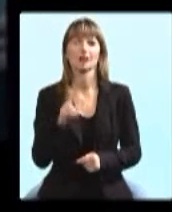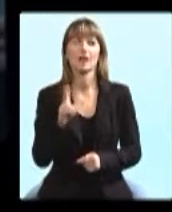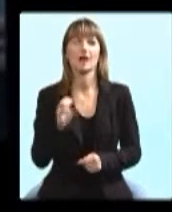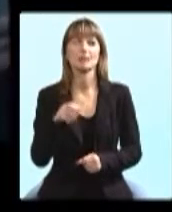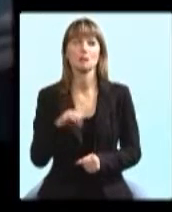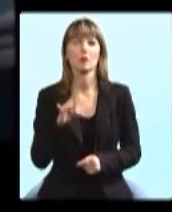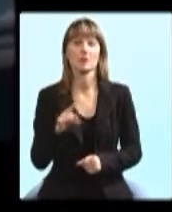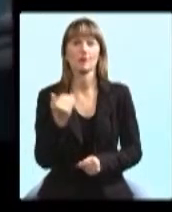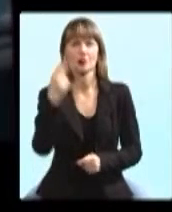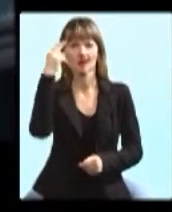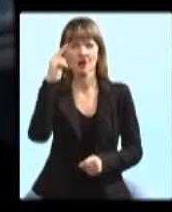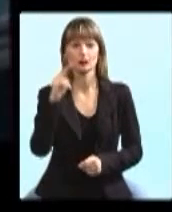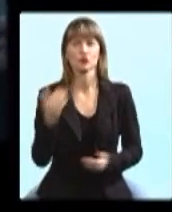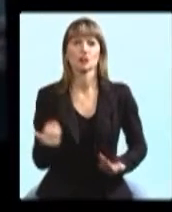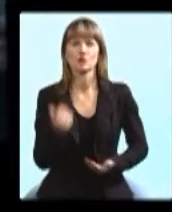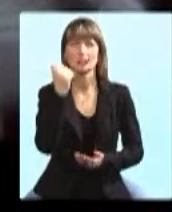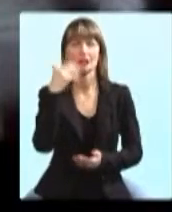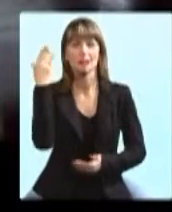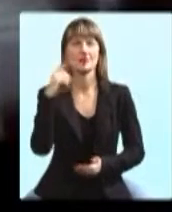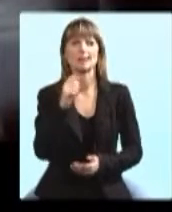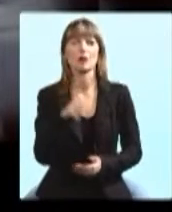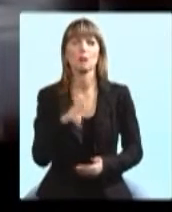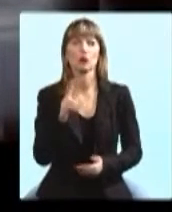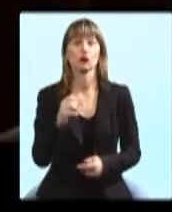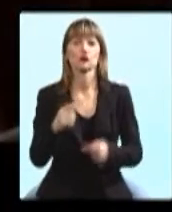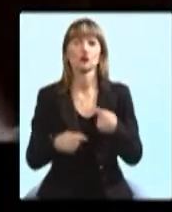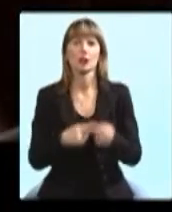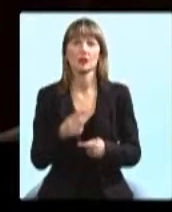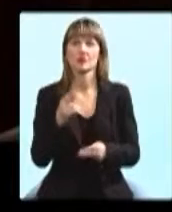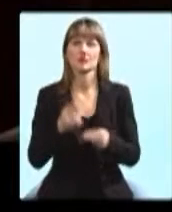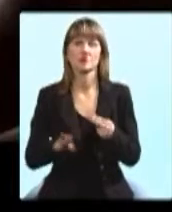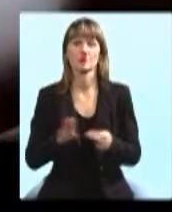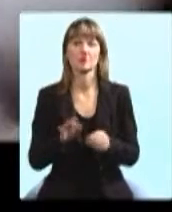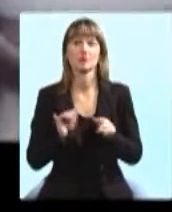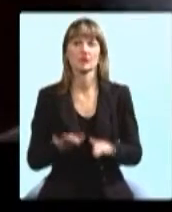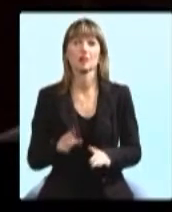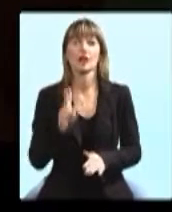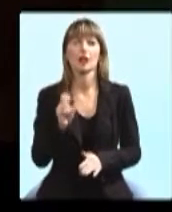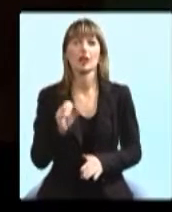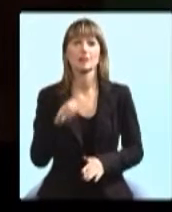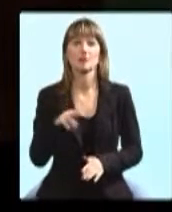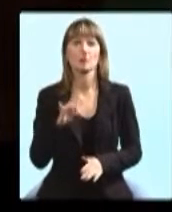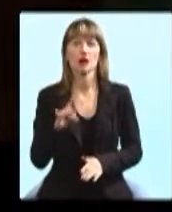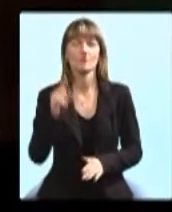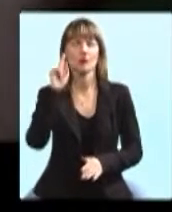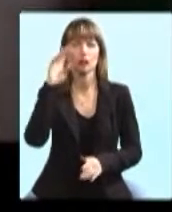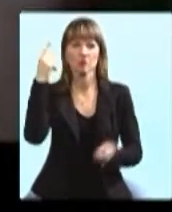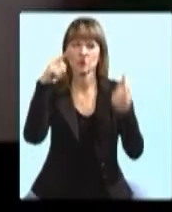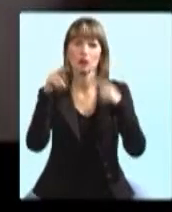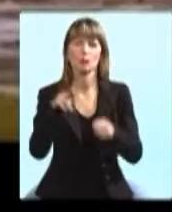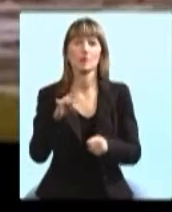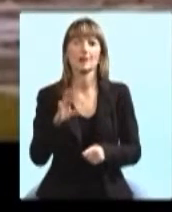дядечки живуть у старому замку через різноманітні незакінчені справи. Каспер, мабуть, найвідоміший казковий привид